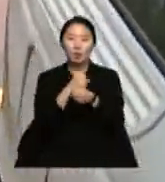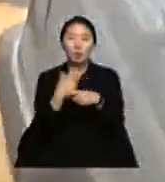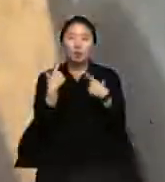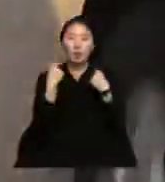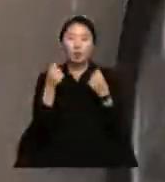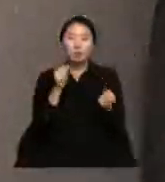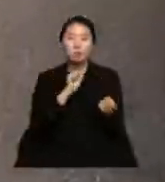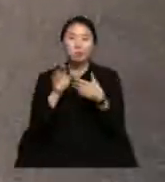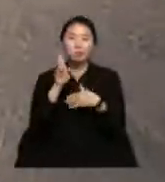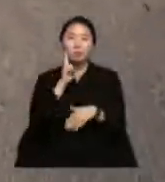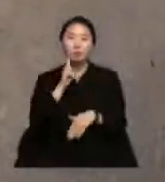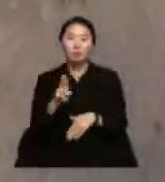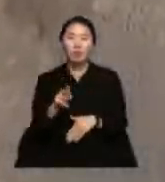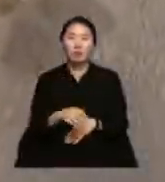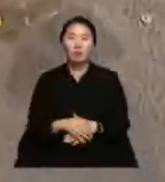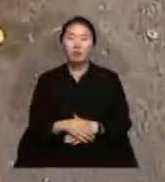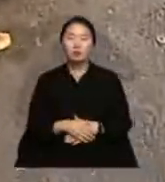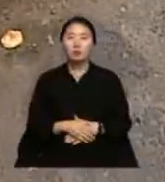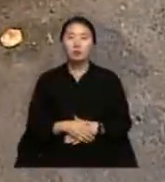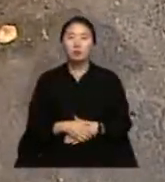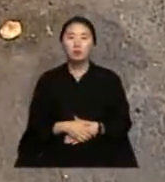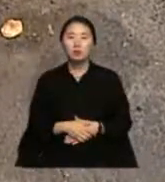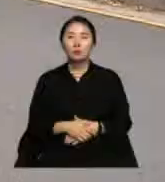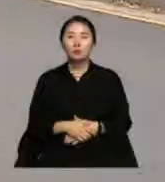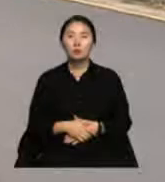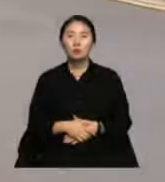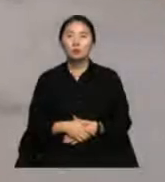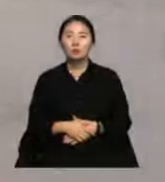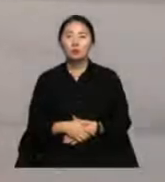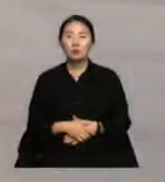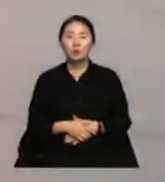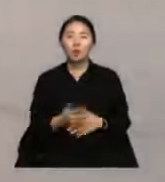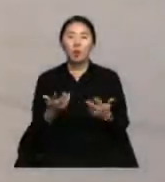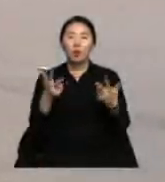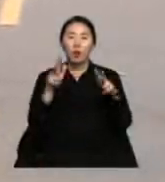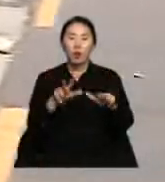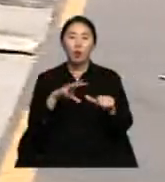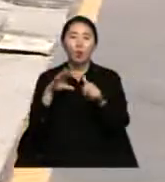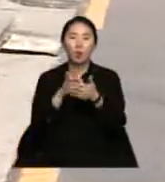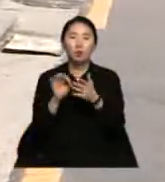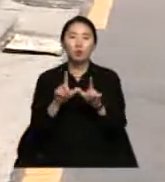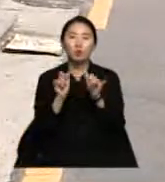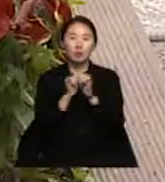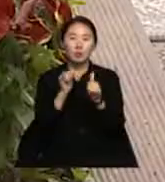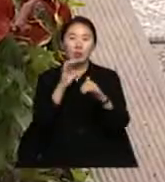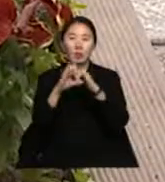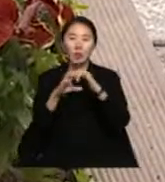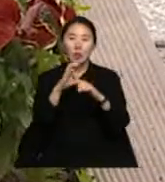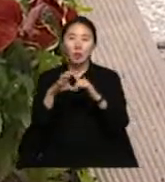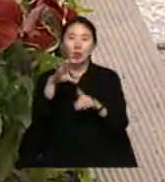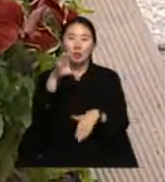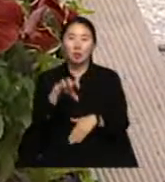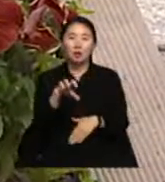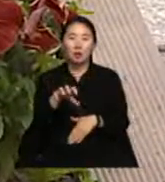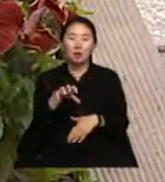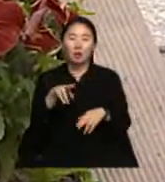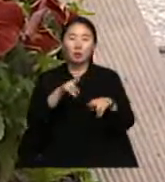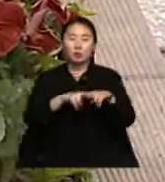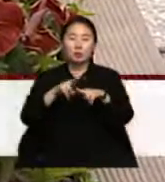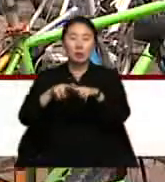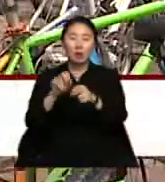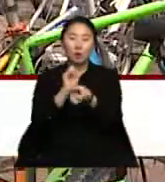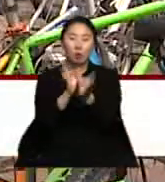여전히 쓰레기 무단투기는 근절되지 않고 있습니다. 공터를 활용해 조성한 주민 커뮤니티 공간에는 벤치와